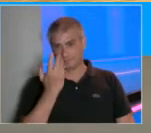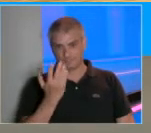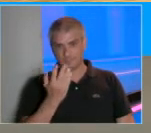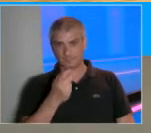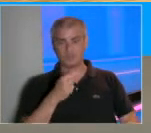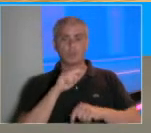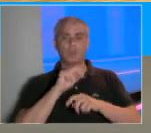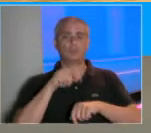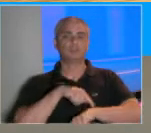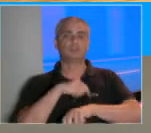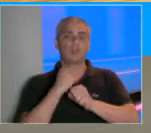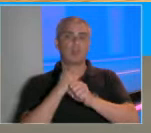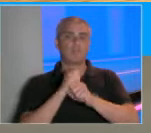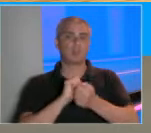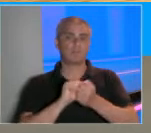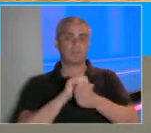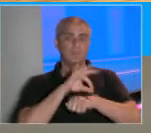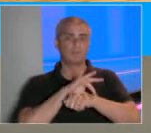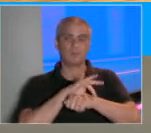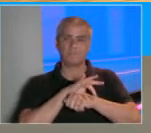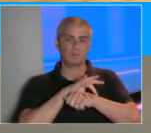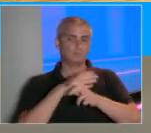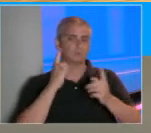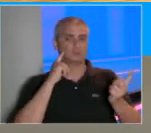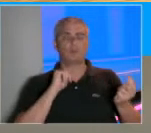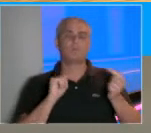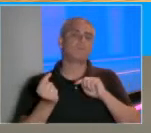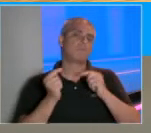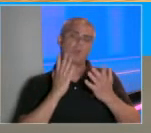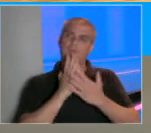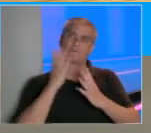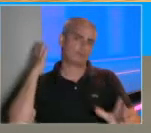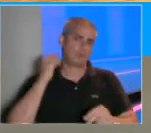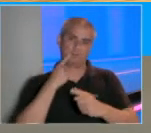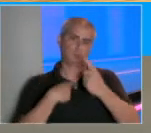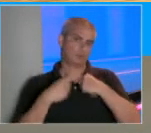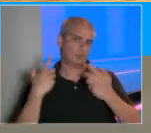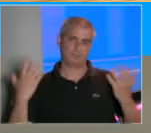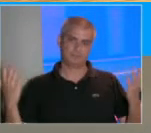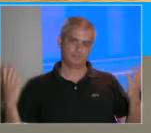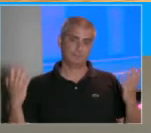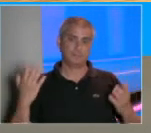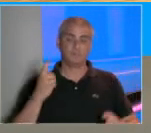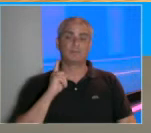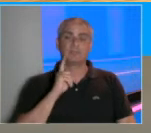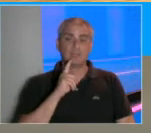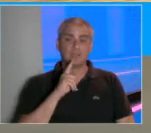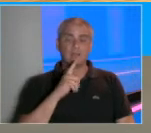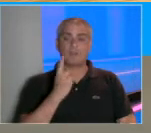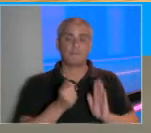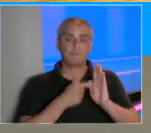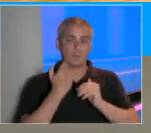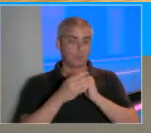נושא שעות העבודה של המתמחים ברפואה עומד במחלוקת כבר שנים רבות. הפעם